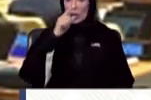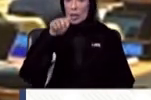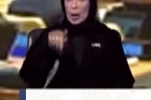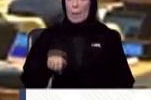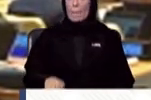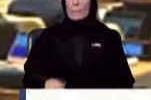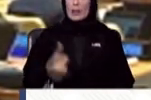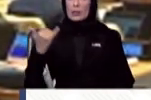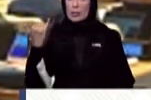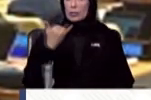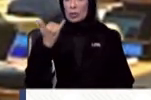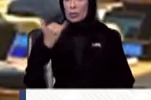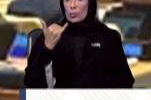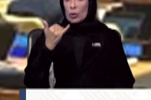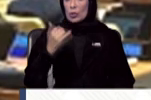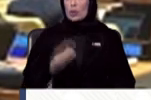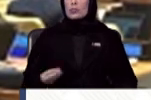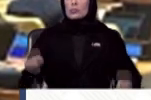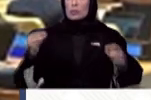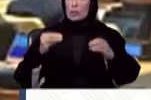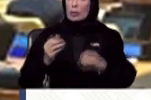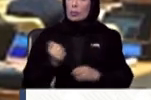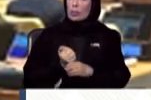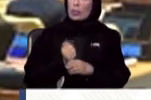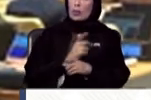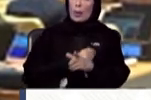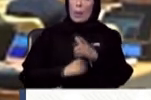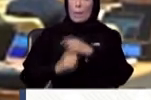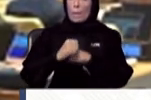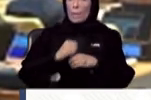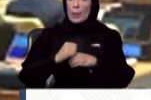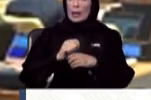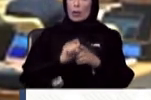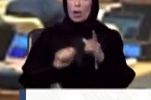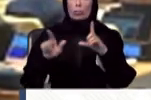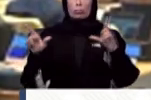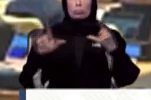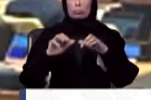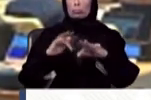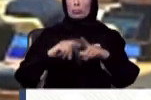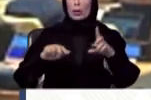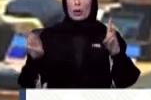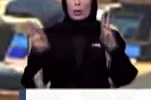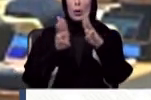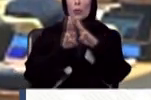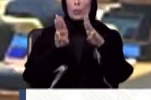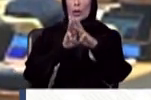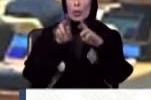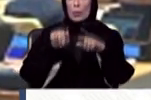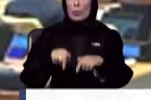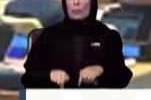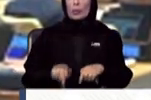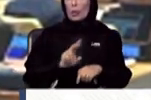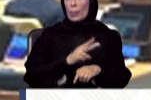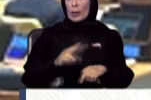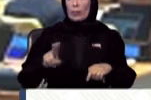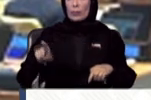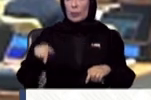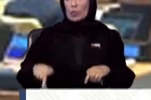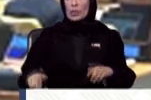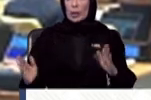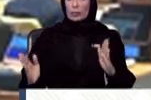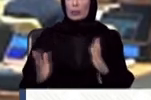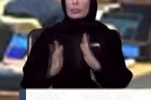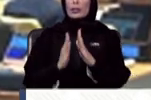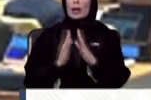شدد على اهميه تكثيف الجهود الدوليه لتحقيق التحول الرقمي الشامل ودور الابتكار في المجال الرقمي والرقمنه في